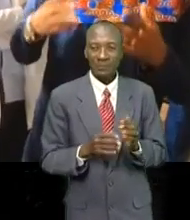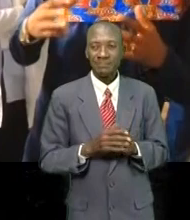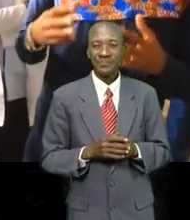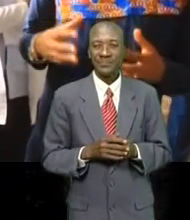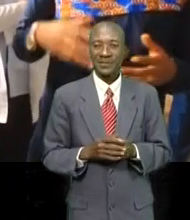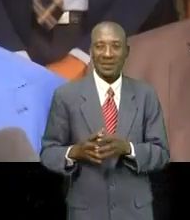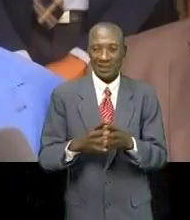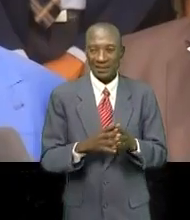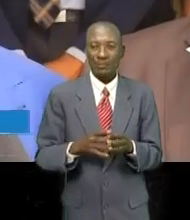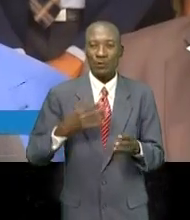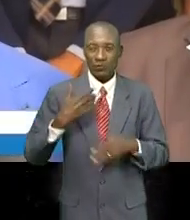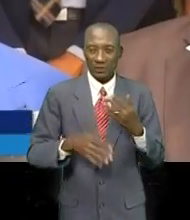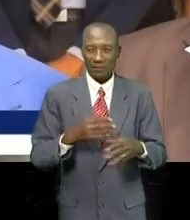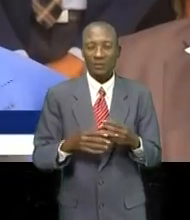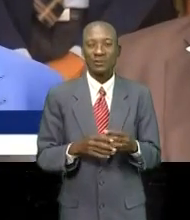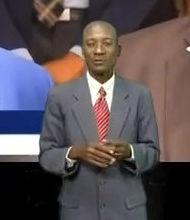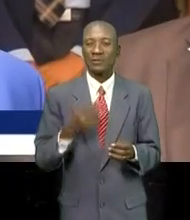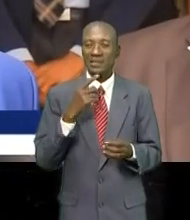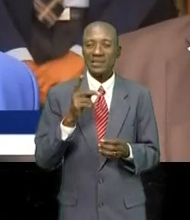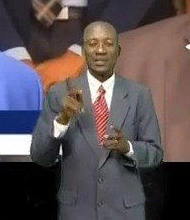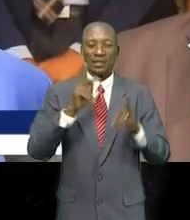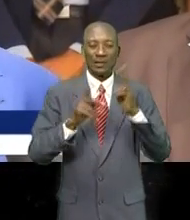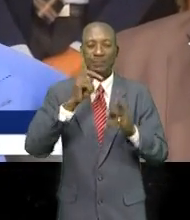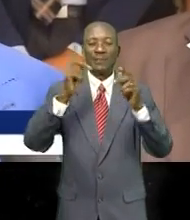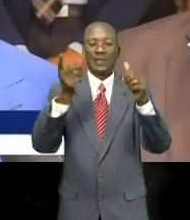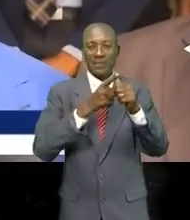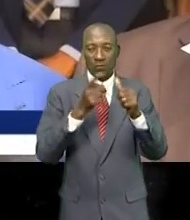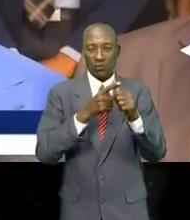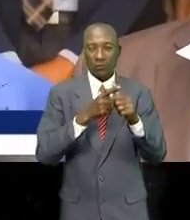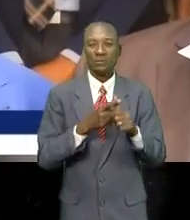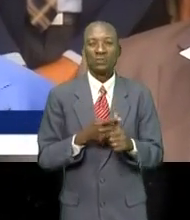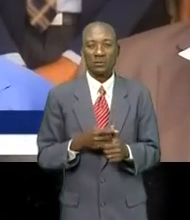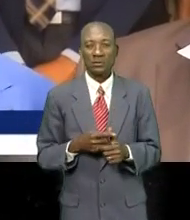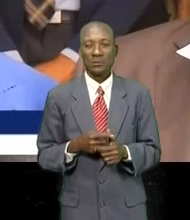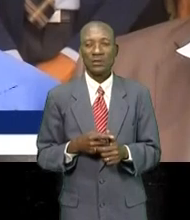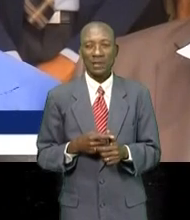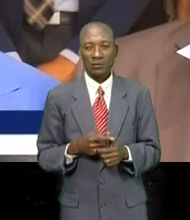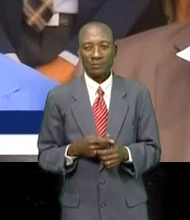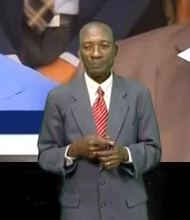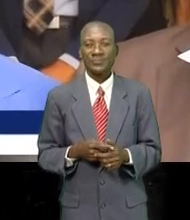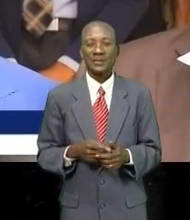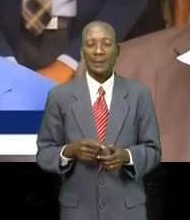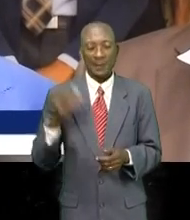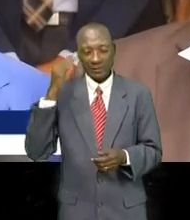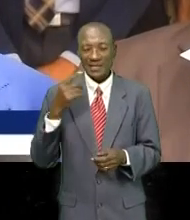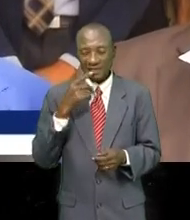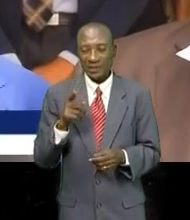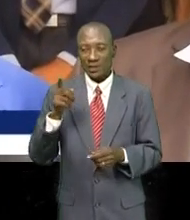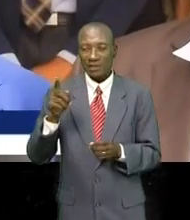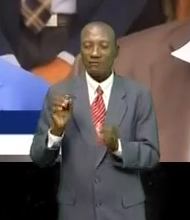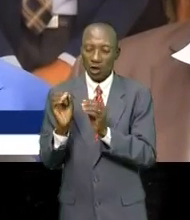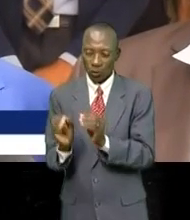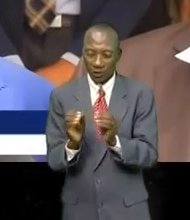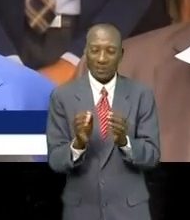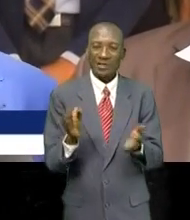d'abord, le travailleur d'abord. Pour ce qui concerne le cadre qui dirige l'entreprise, il y a beaucoup de rendez-vous que je vais réorganiser parce que quand on dit